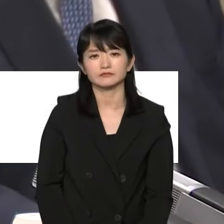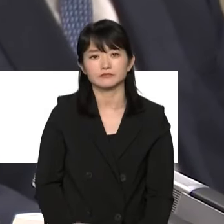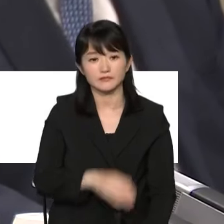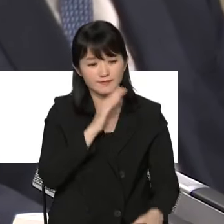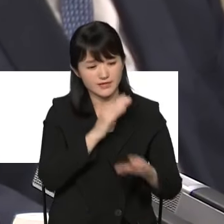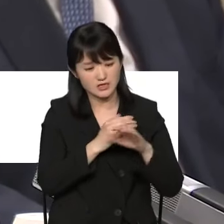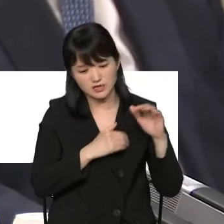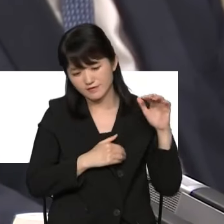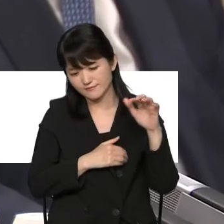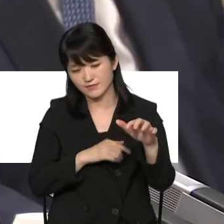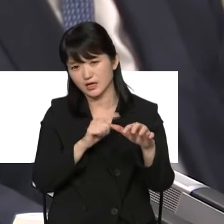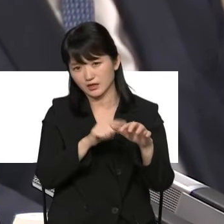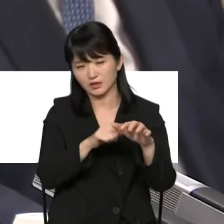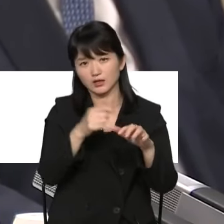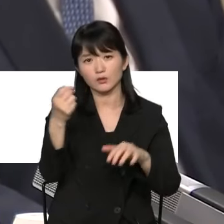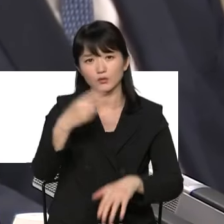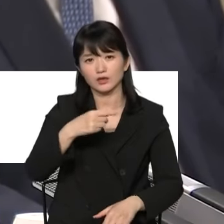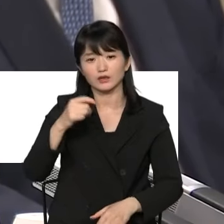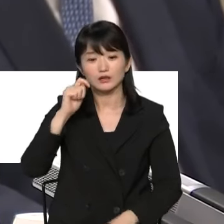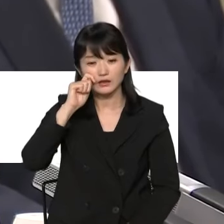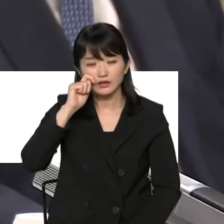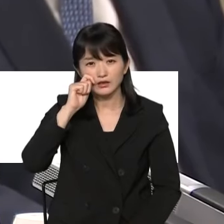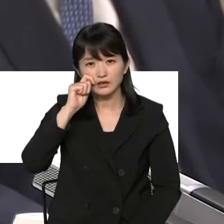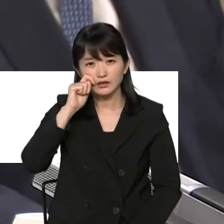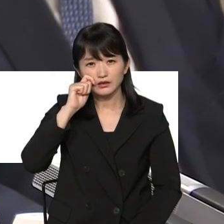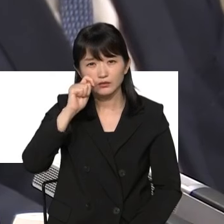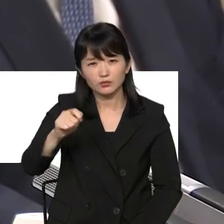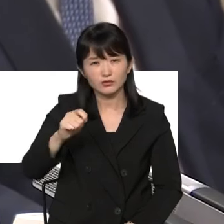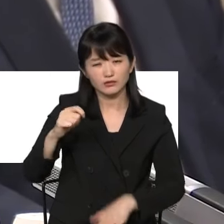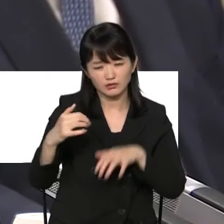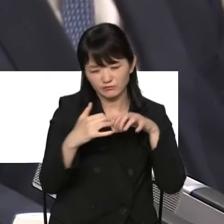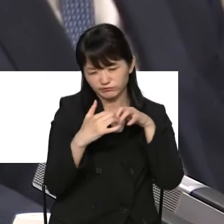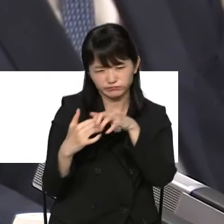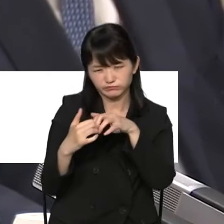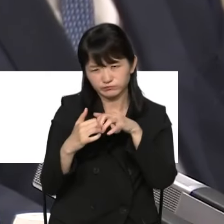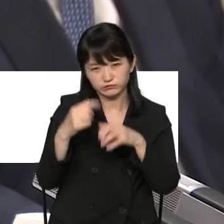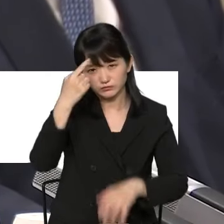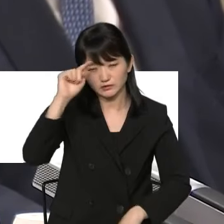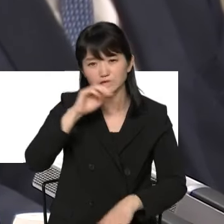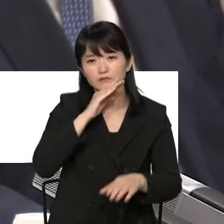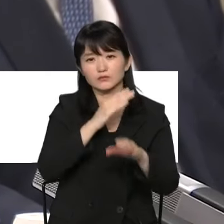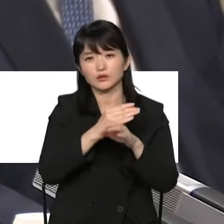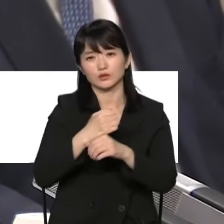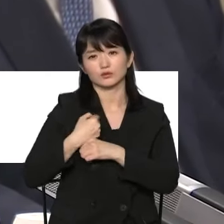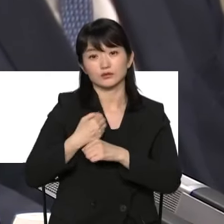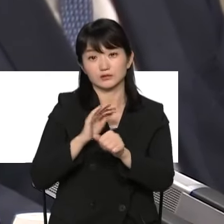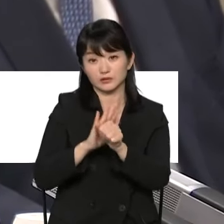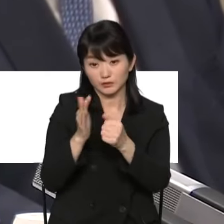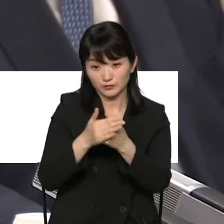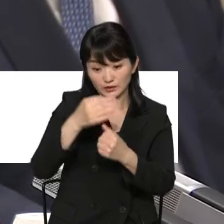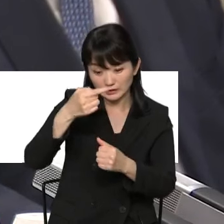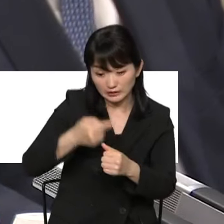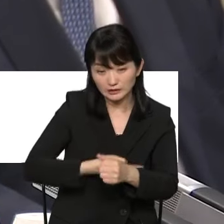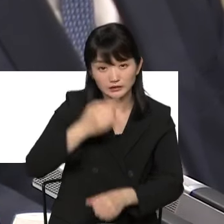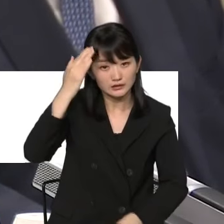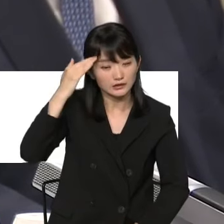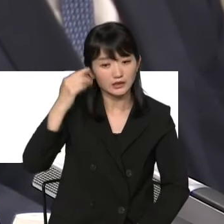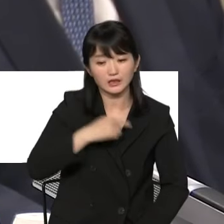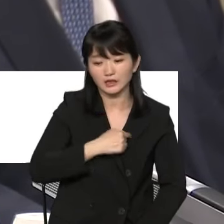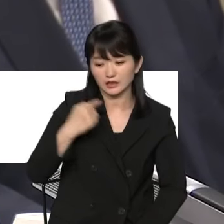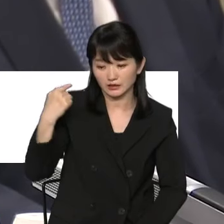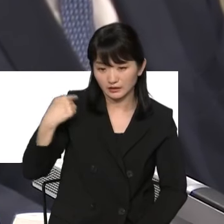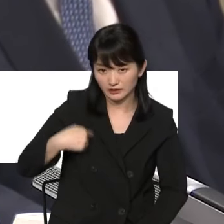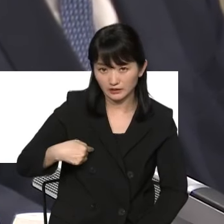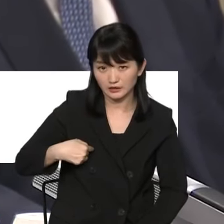도발과 우크라이나 전쟁, 러북 군사협력에 대응해 한중 양국이